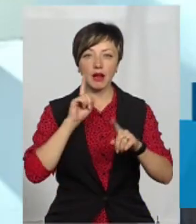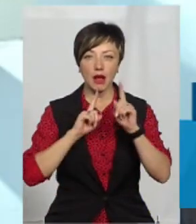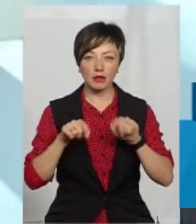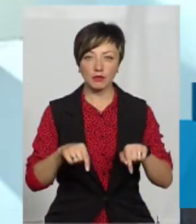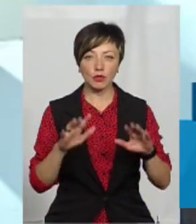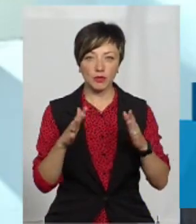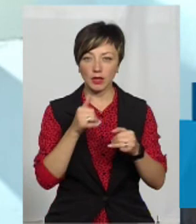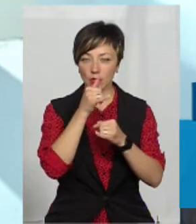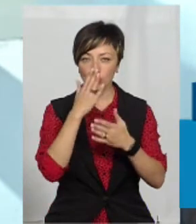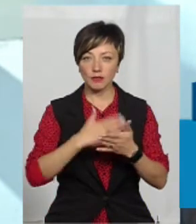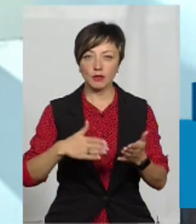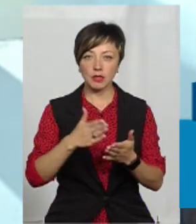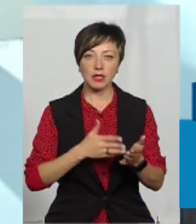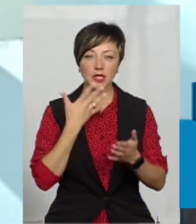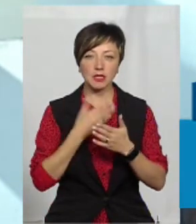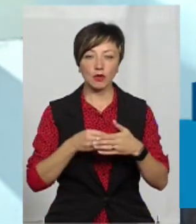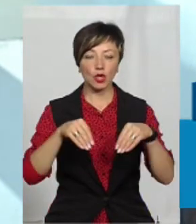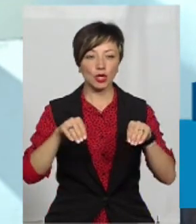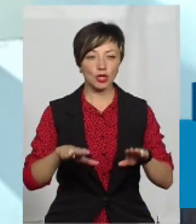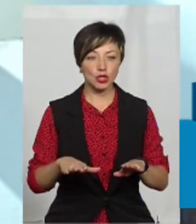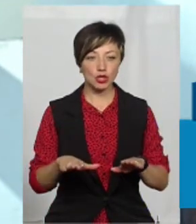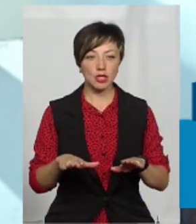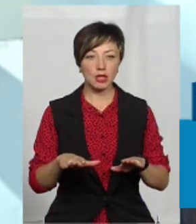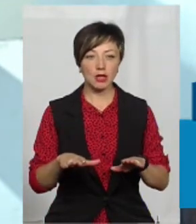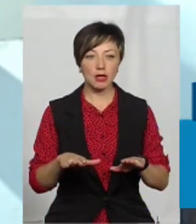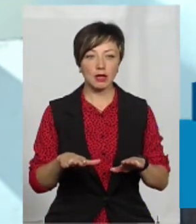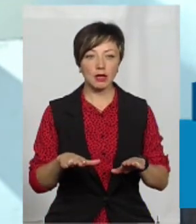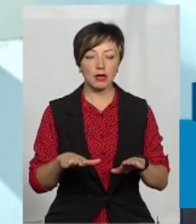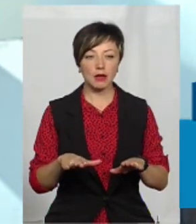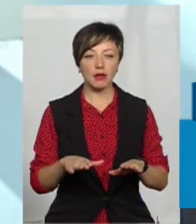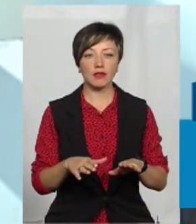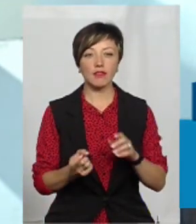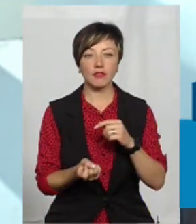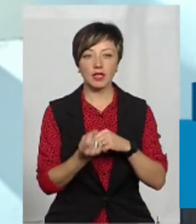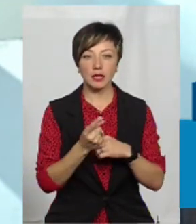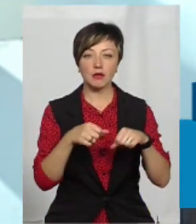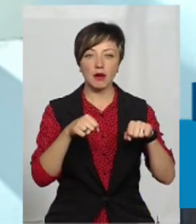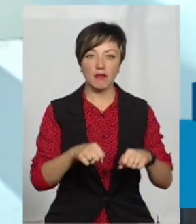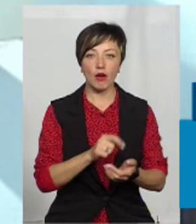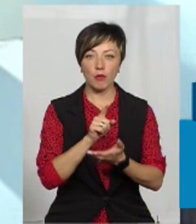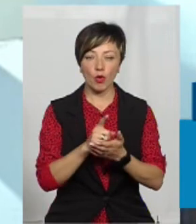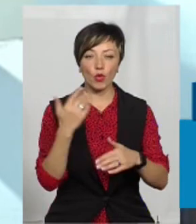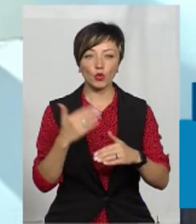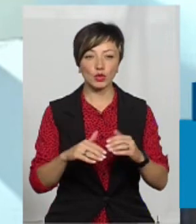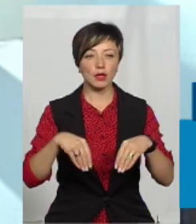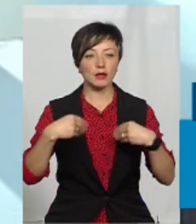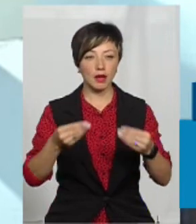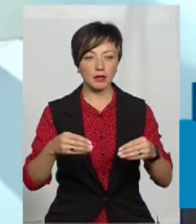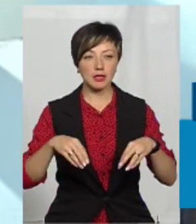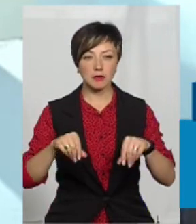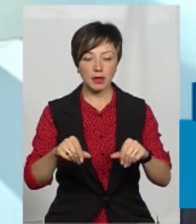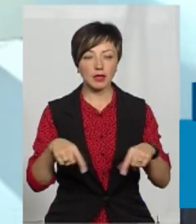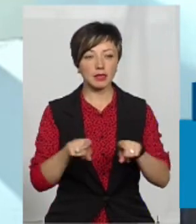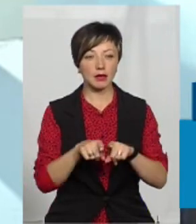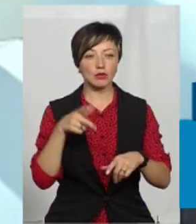випадку не може відмінити своє рішення, на підставі якого вже виникли певні права і обов'язки. Тобто вже вона надана, ця земельна ділянка, я